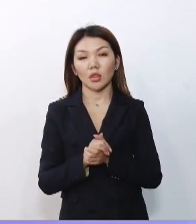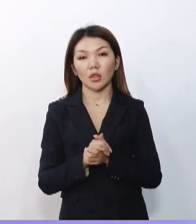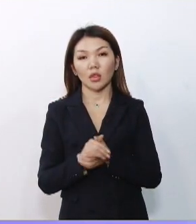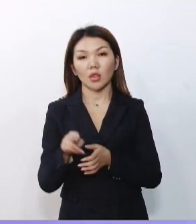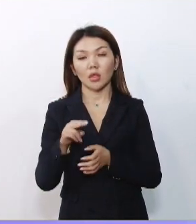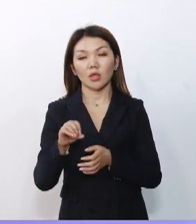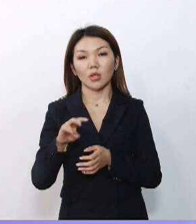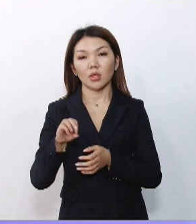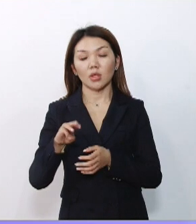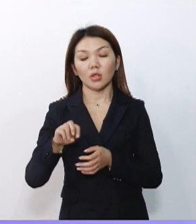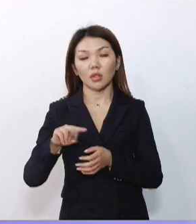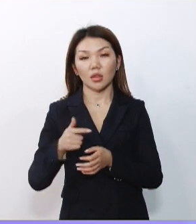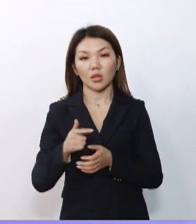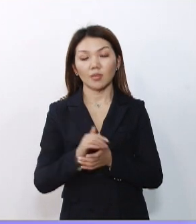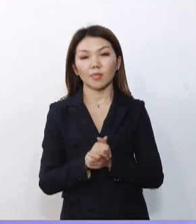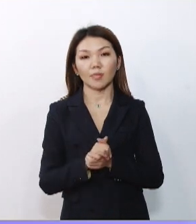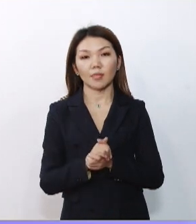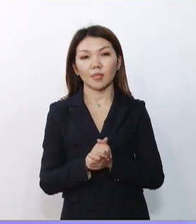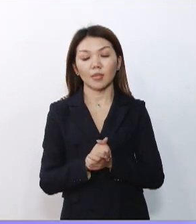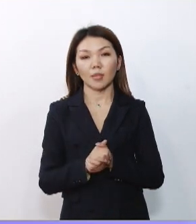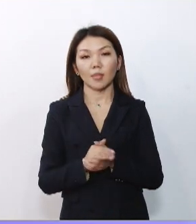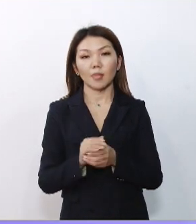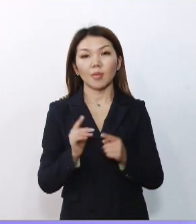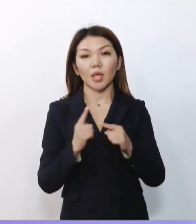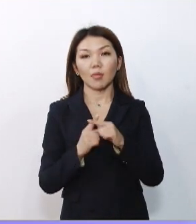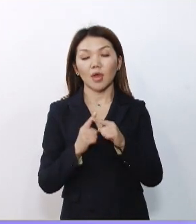делитель. Прибавим остаток.